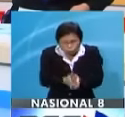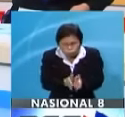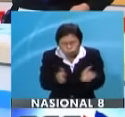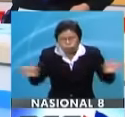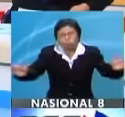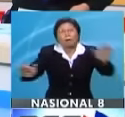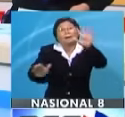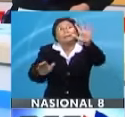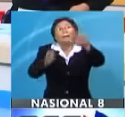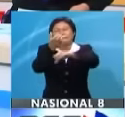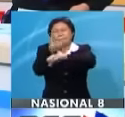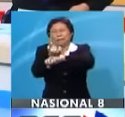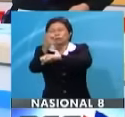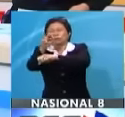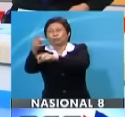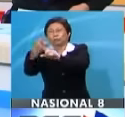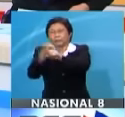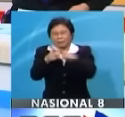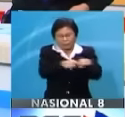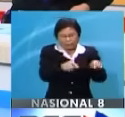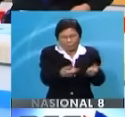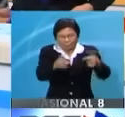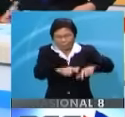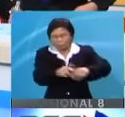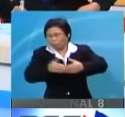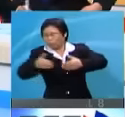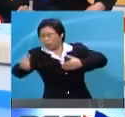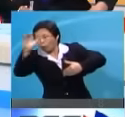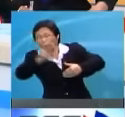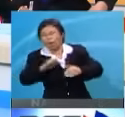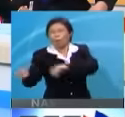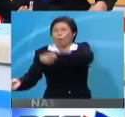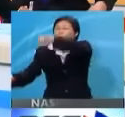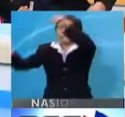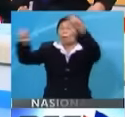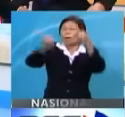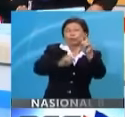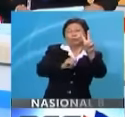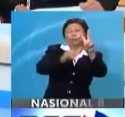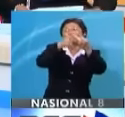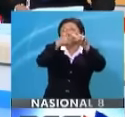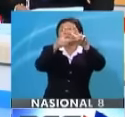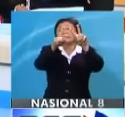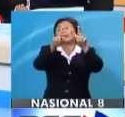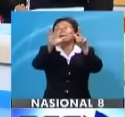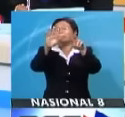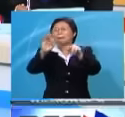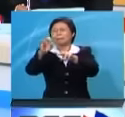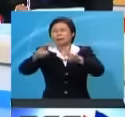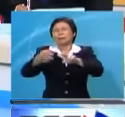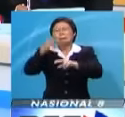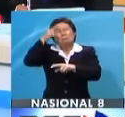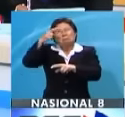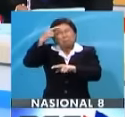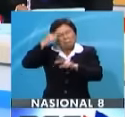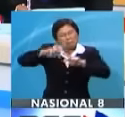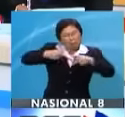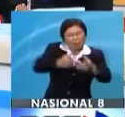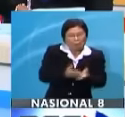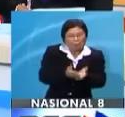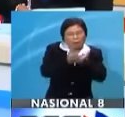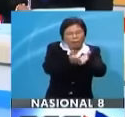5 batu nautika dari tempat kejadian. Katanya pukulan ombak setinggi 2.5 meter berkemungkinan menjadi faktor utama kapal korek